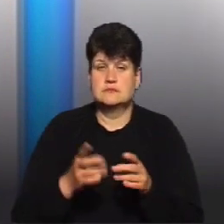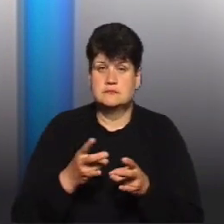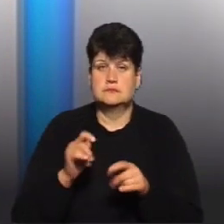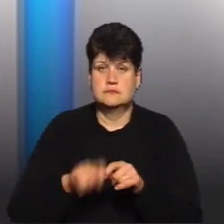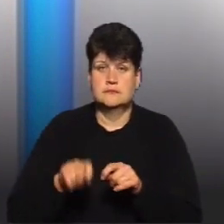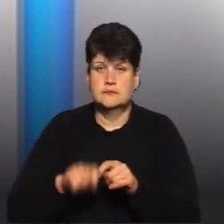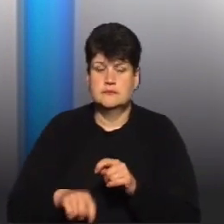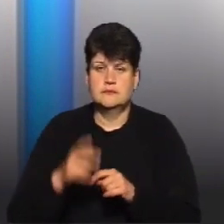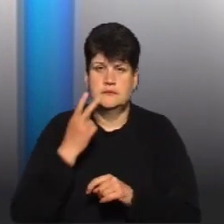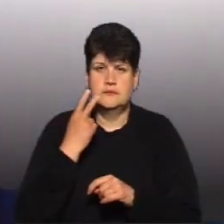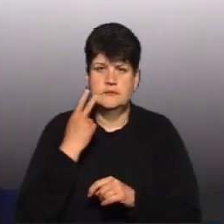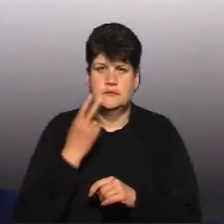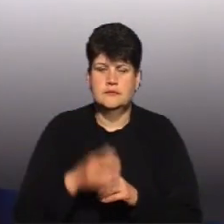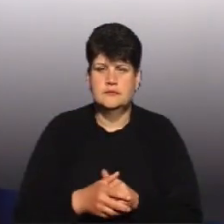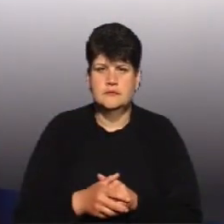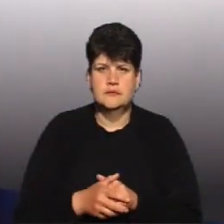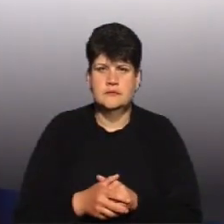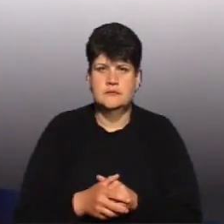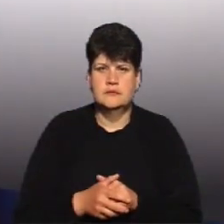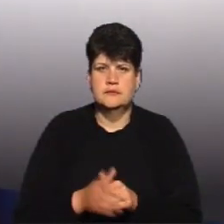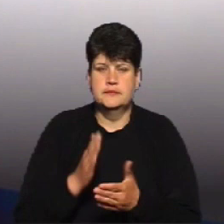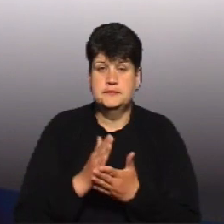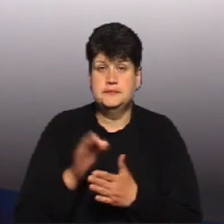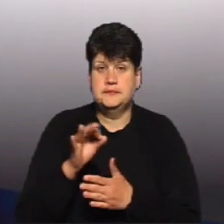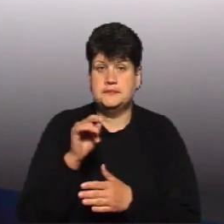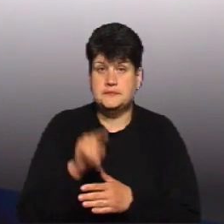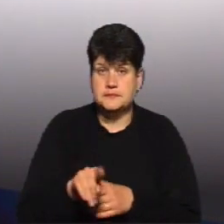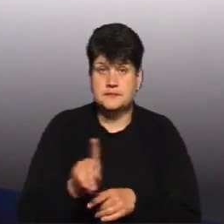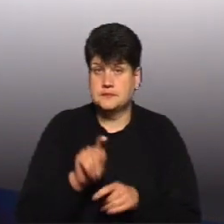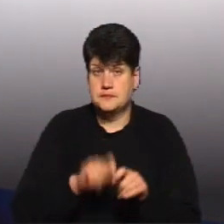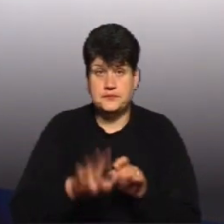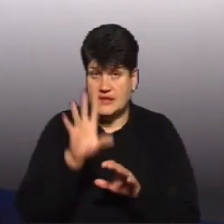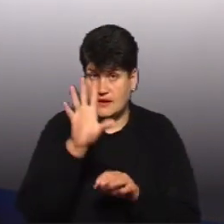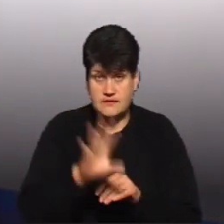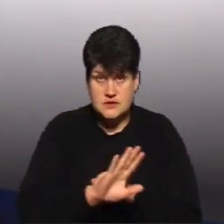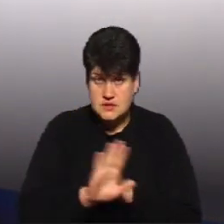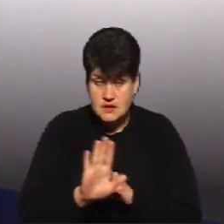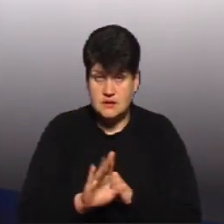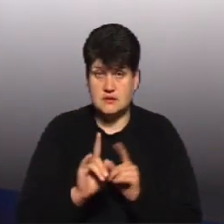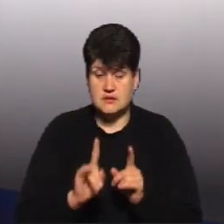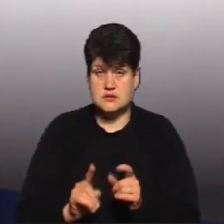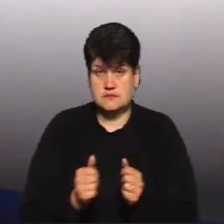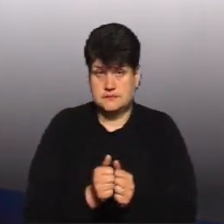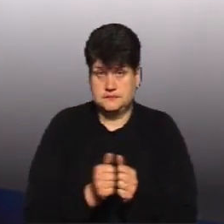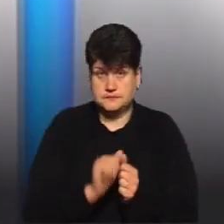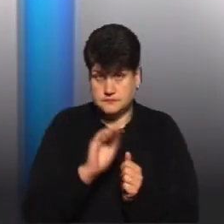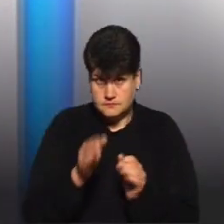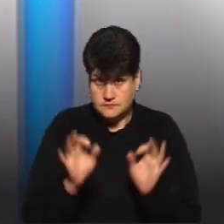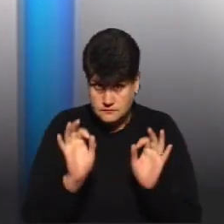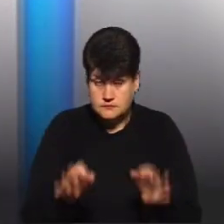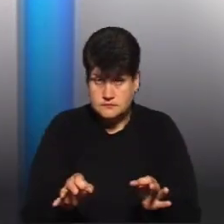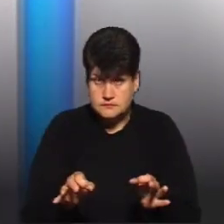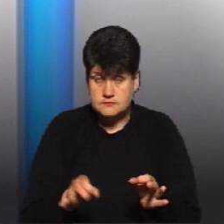регулярно. Але йдеться про те, що досліджується не вся акваторія, а лише якась там прибережна частина, правильно? Так, досліджується